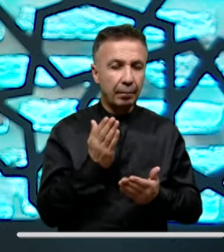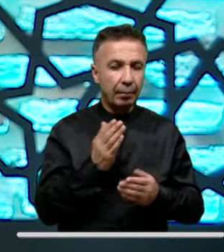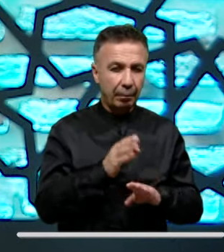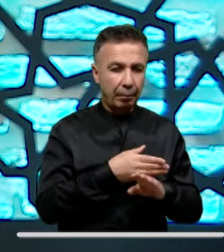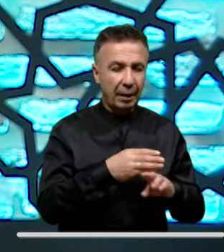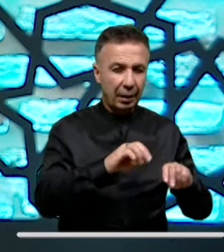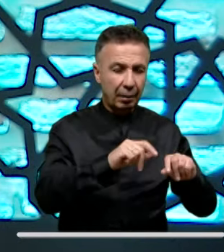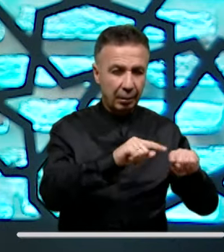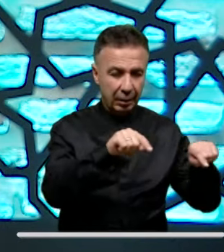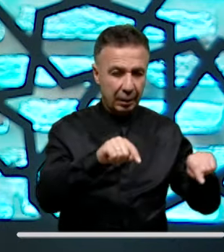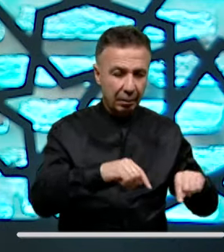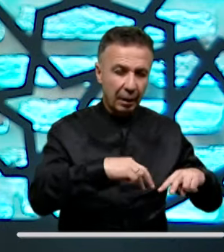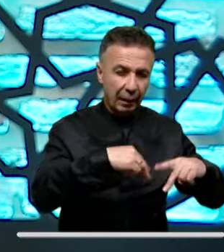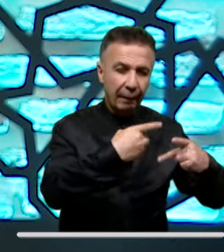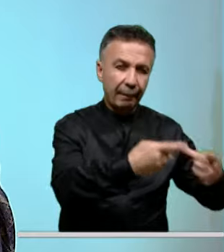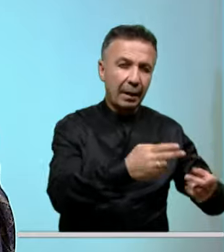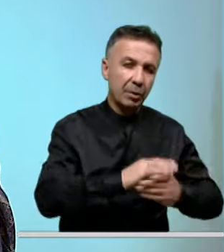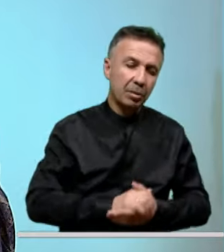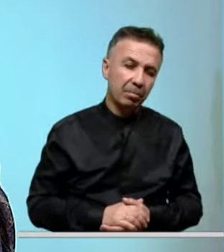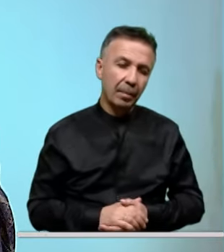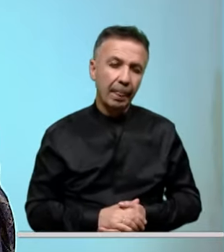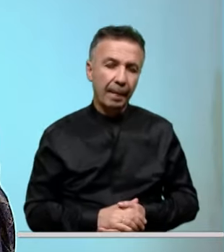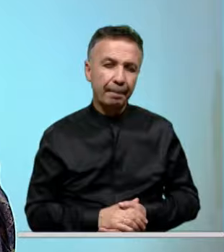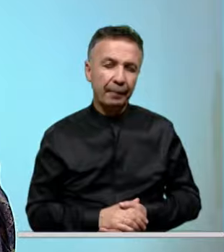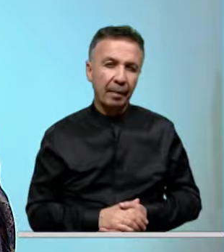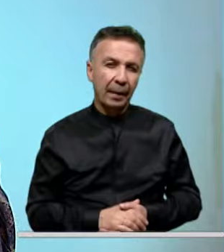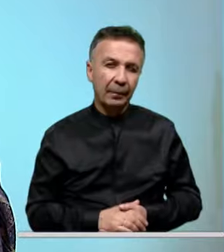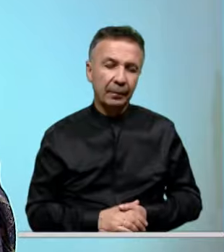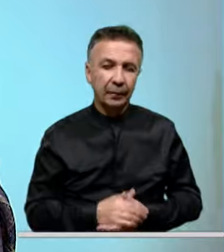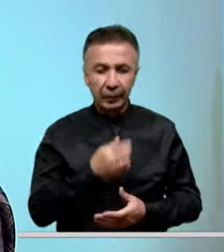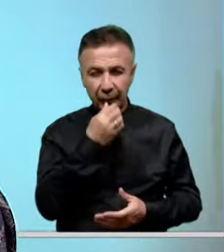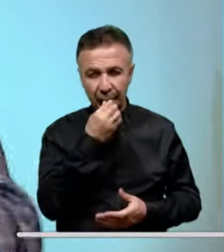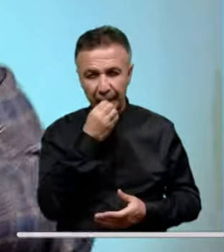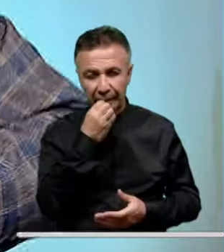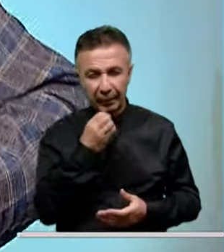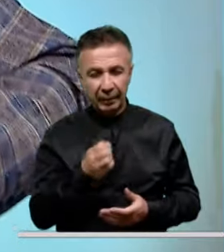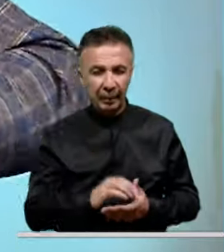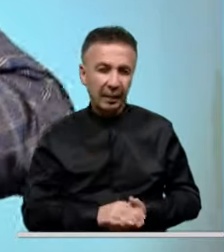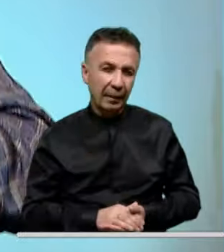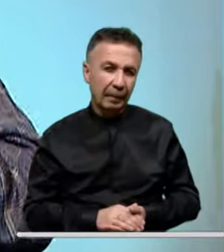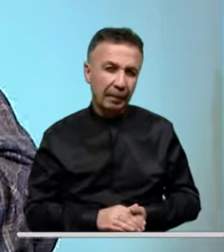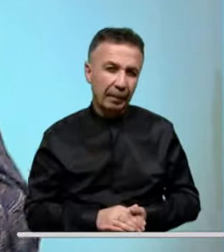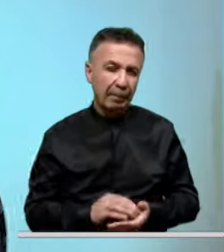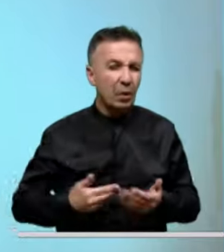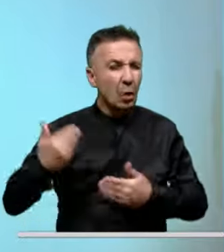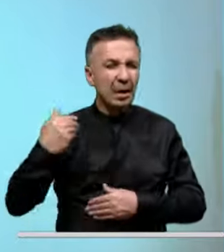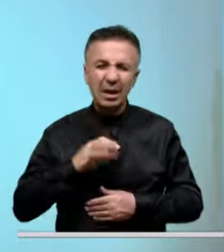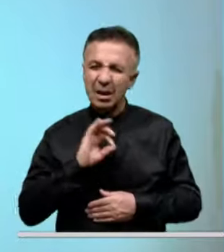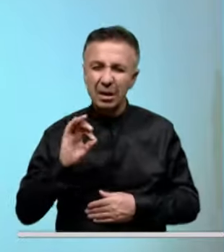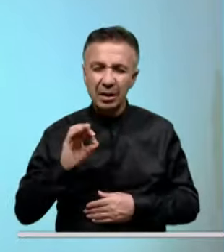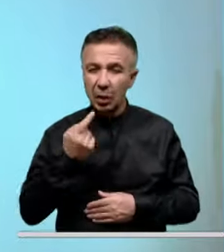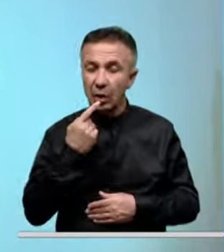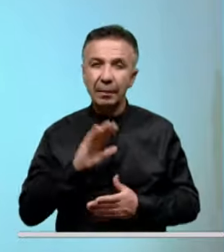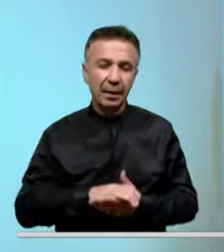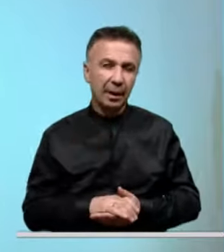Bize hiç öyle bir şey söylemediler. Yani biz burayı verdik. Bak oğlum biladerine verdik. Siz de